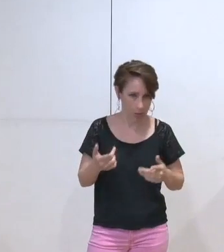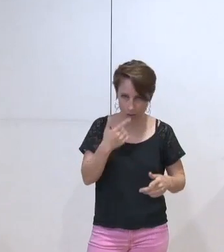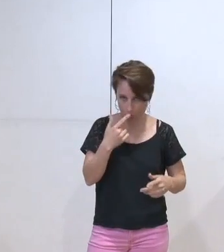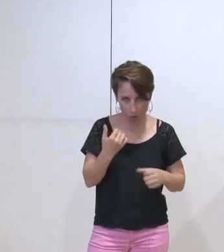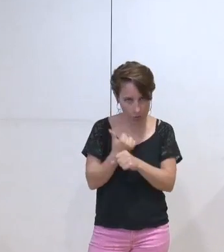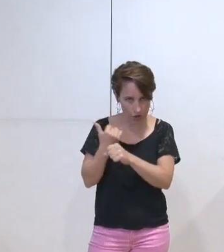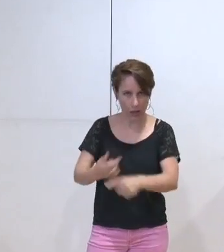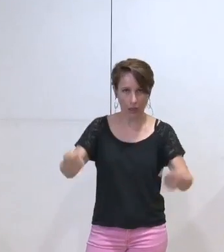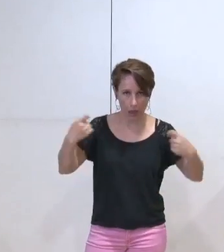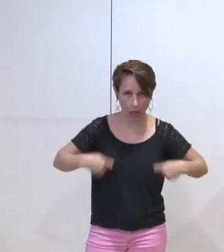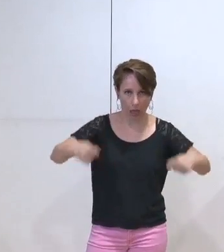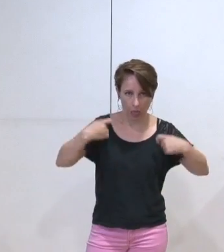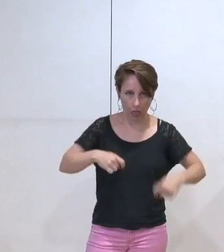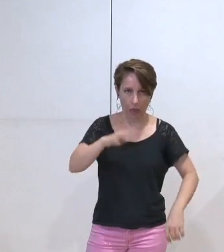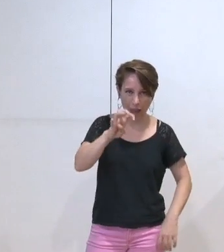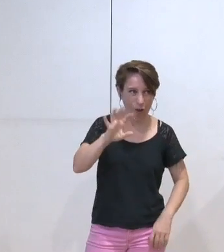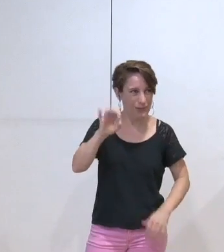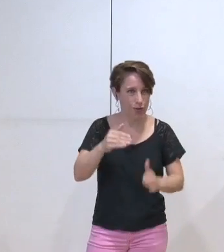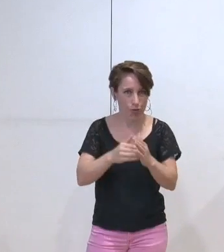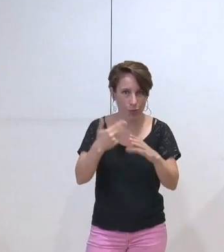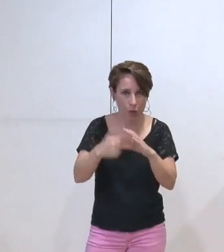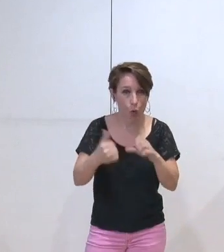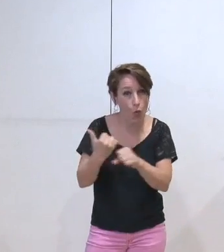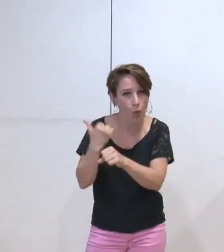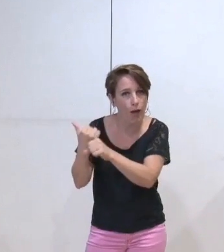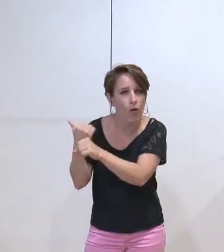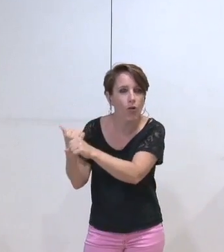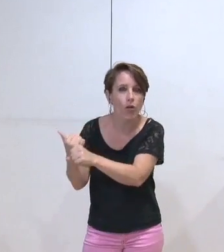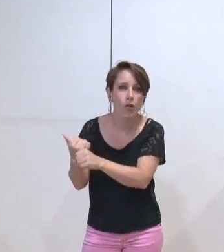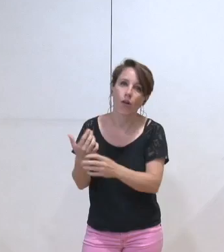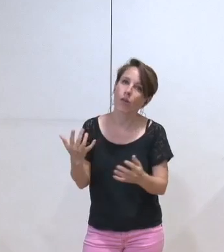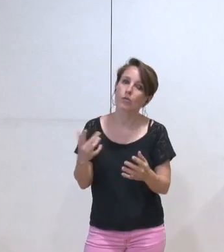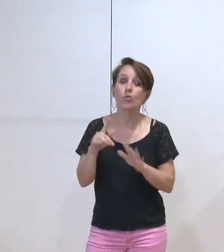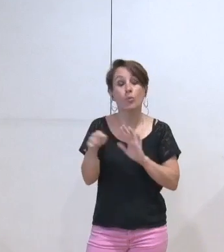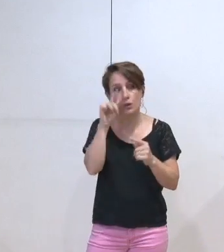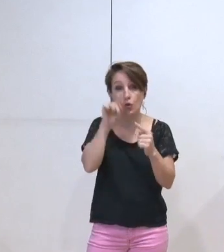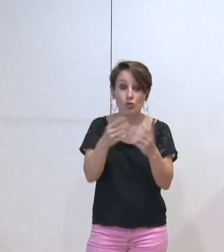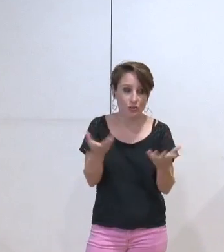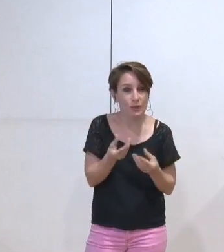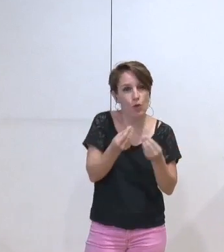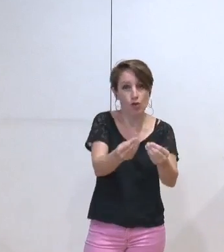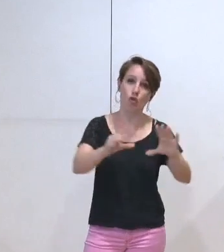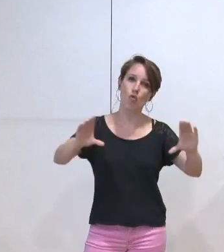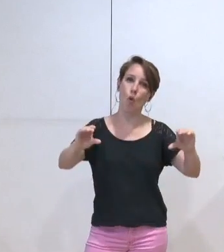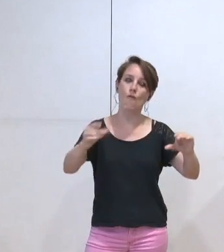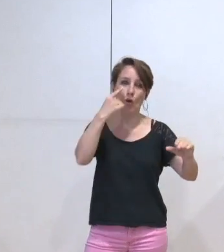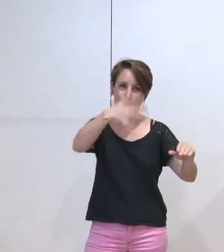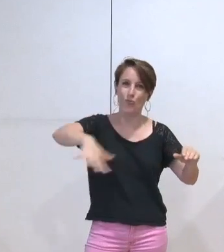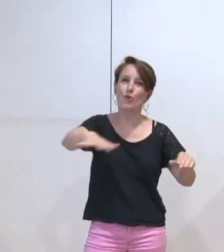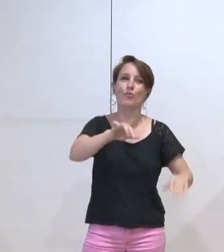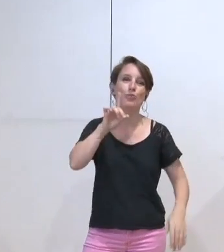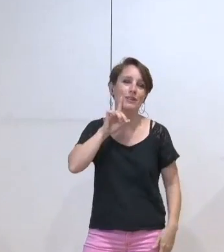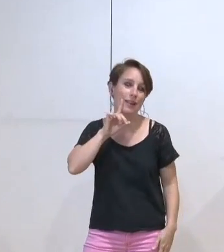€ par an donc on voit qu'il y a aussi un retour non seulement de confort pour les écoliers on a on a dit on a décrit la